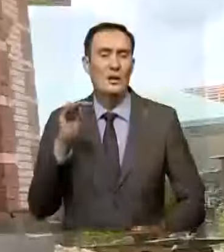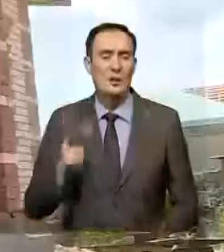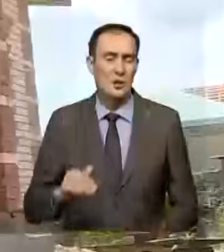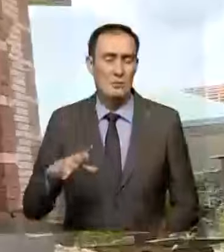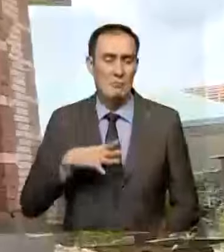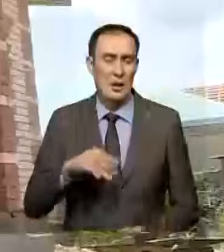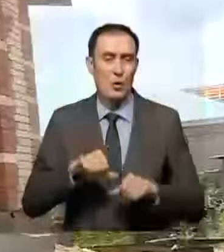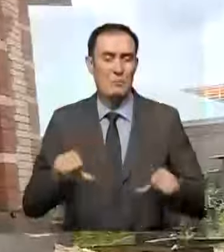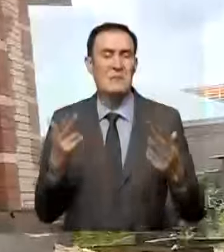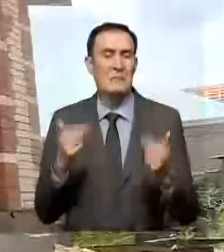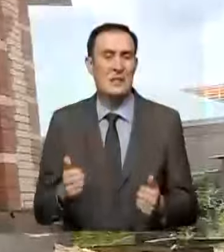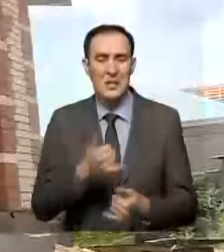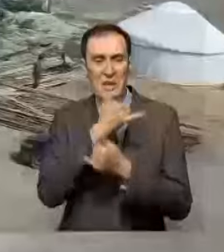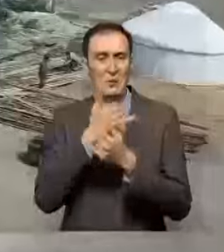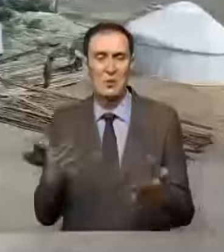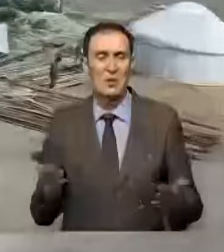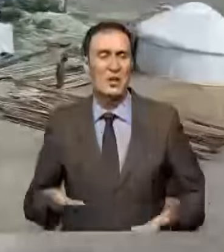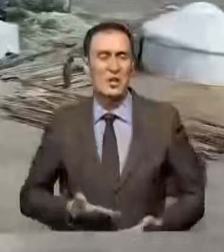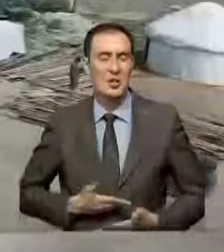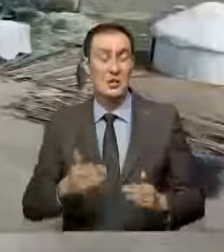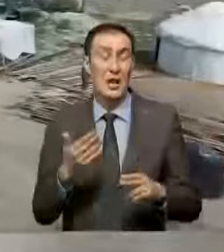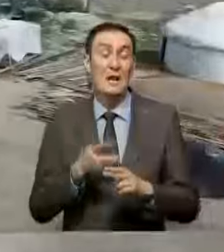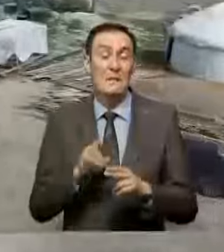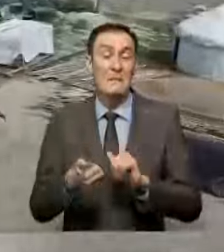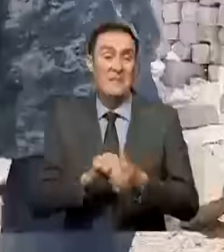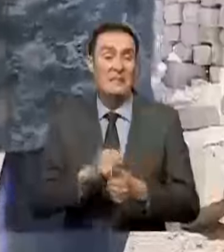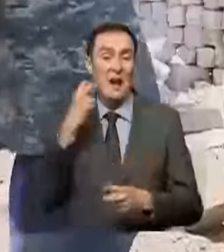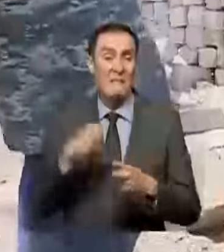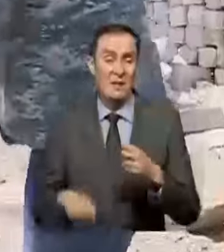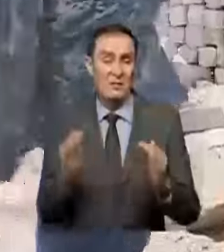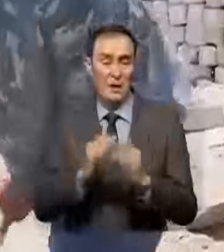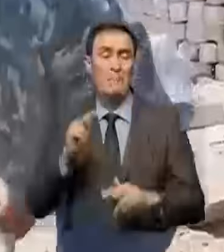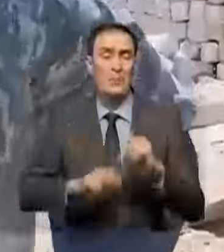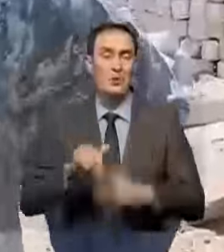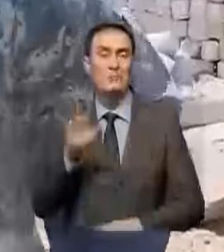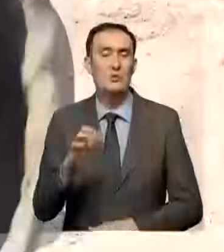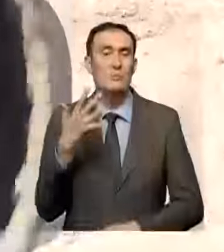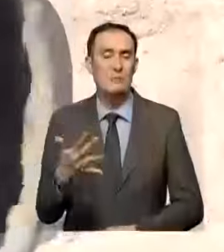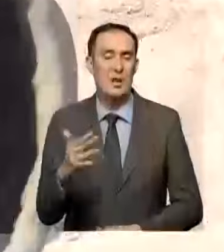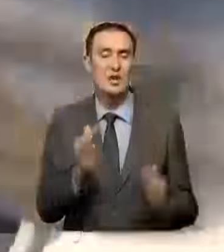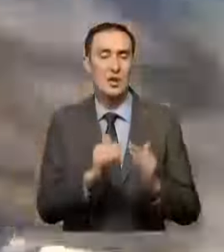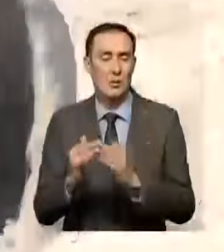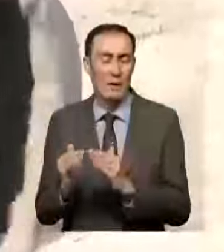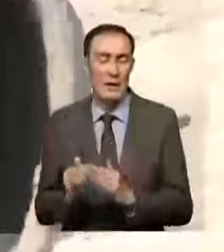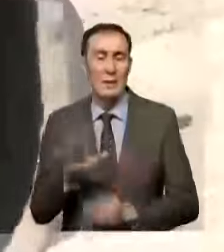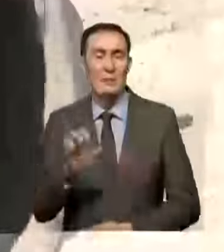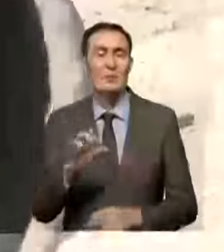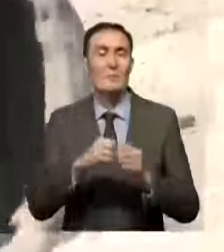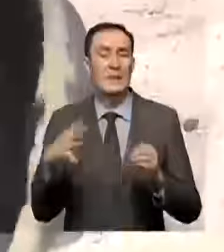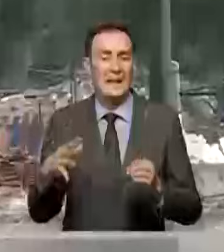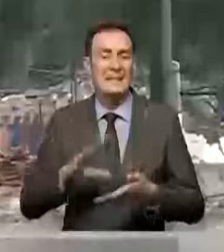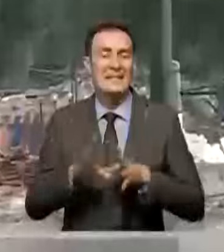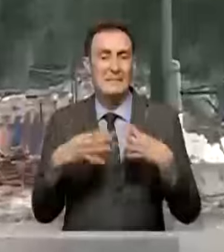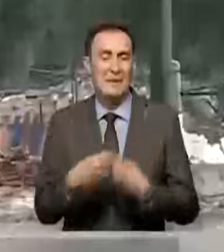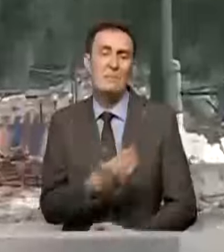из них комиссия признала непригодными для проживания. Вместо аварийного жилья построят 505 жилых строений, 515